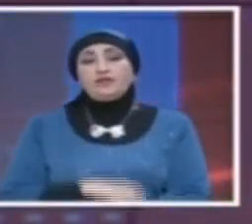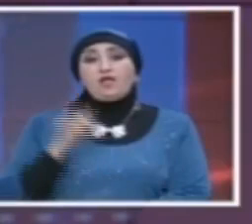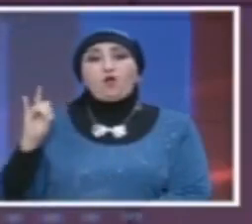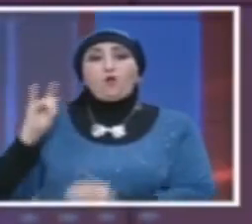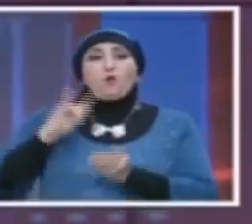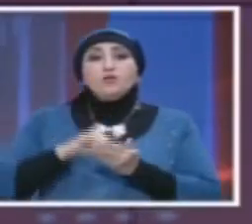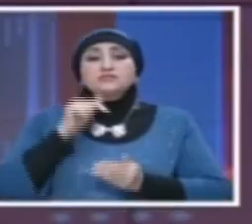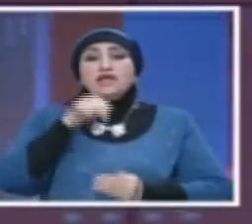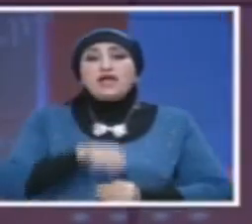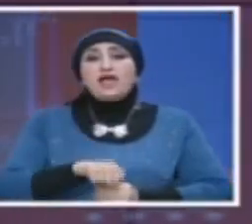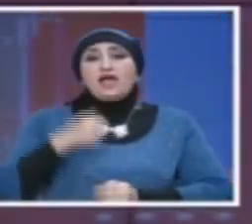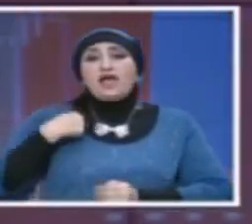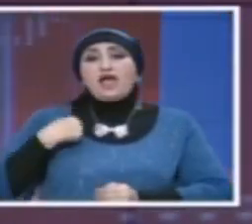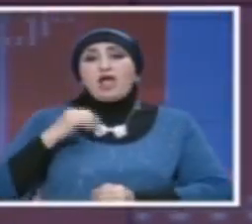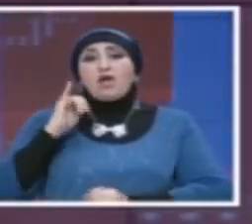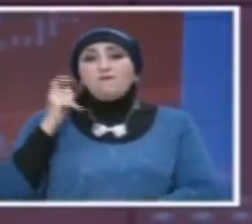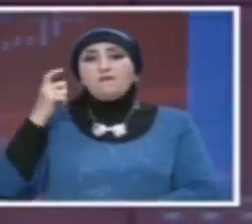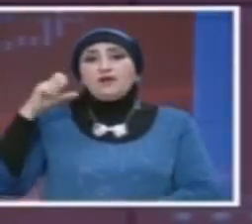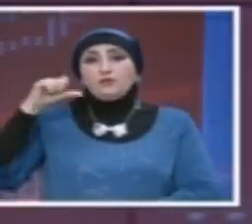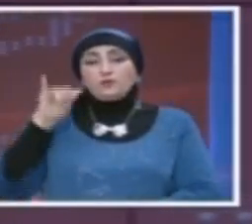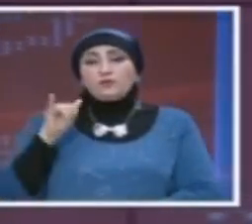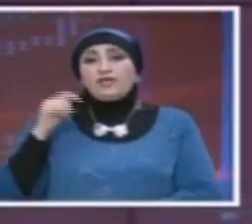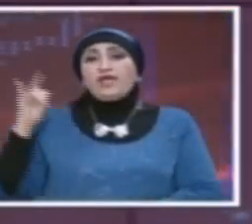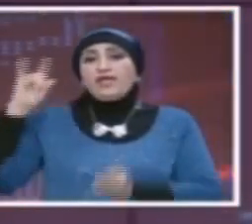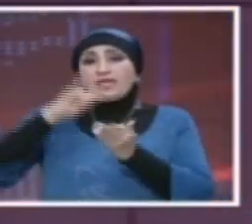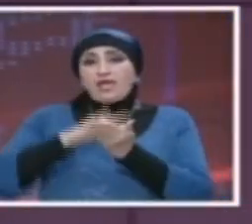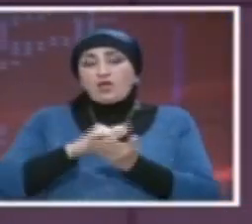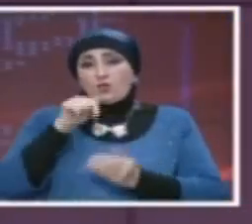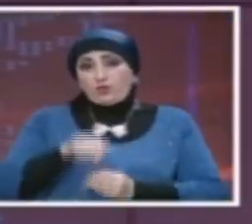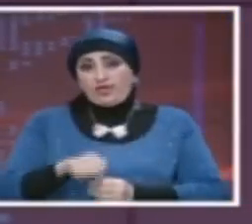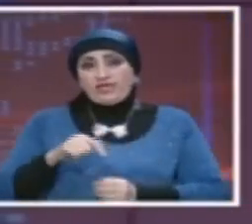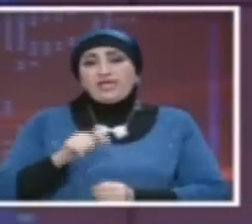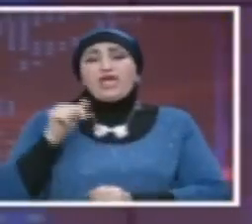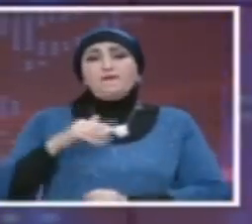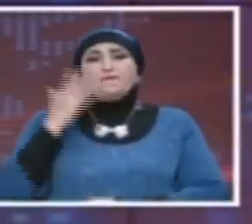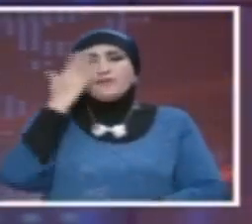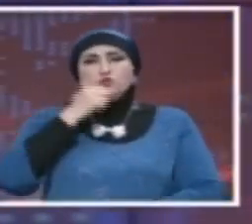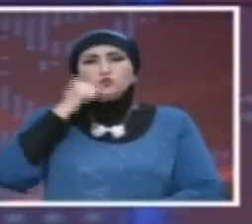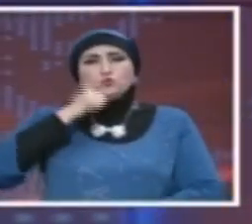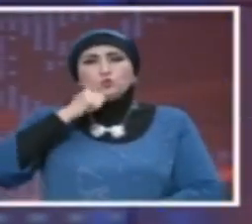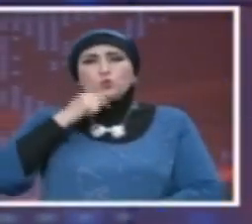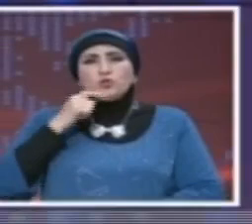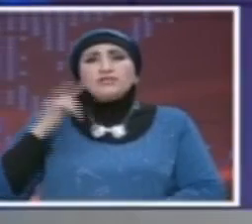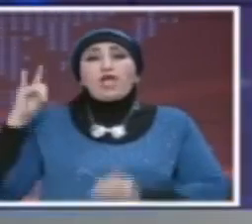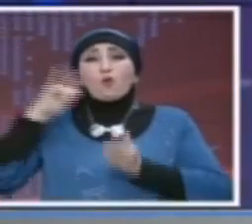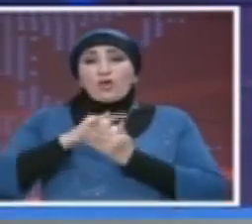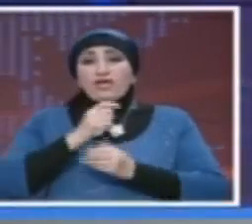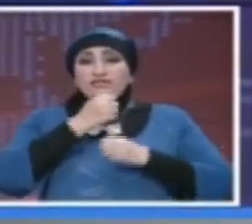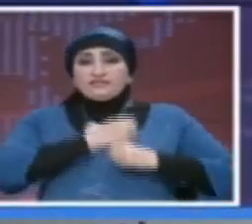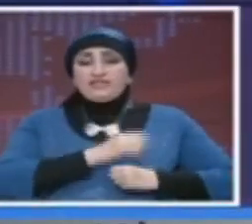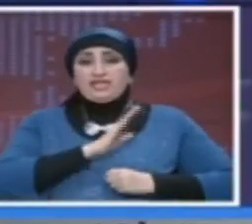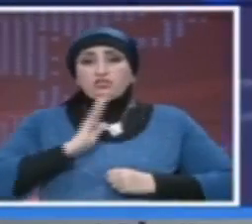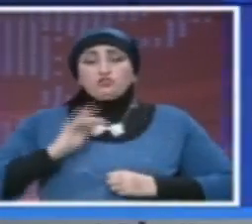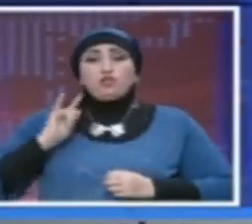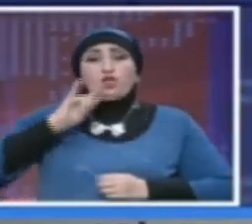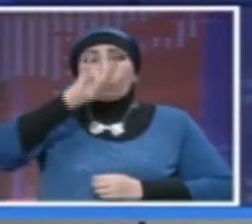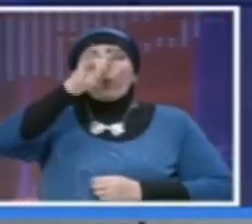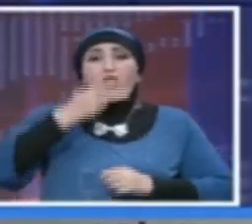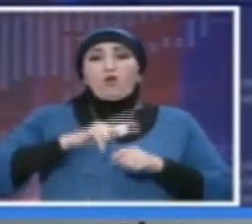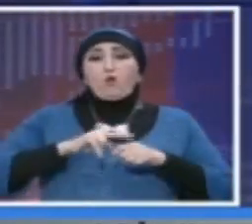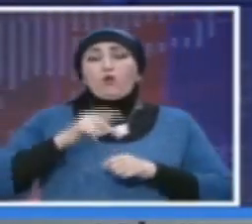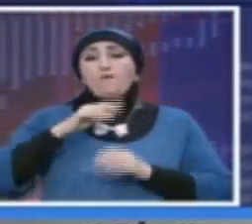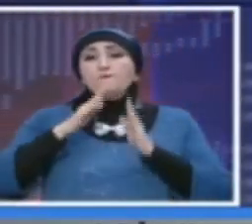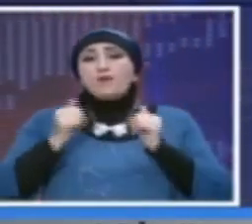وصلت قاعدة مروة الجوية بجمهورية السودان الشقيقة وحدات من القوات الجوية وعناصر من قوات الصاعقة